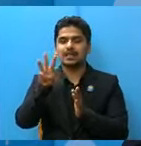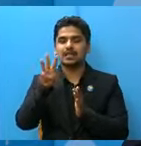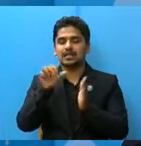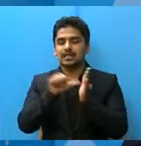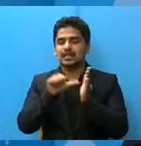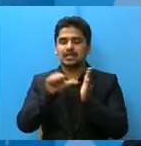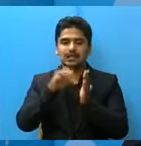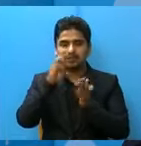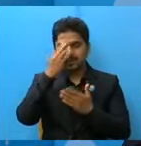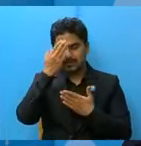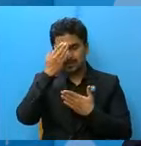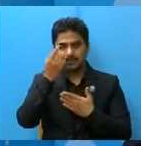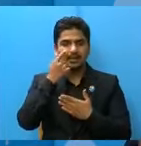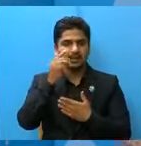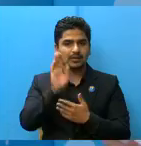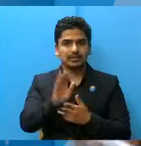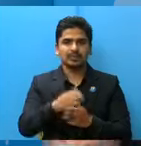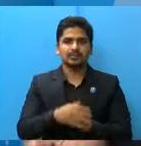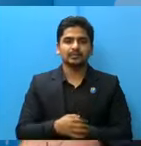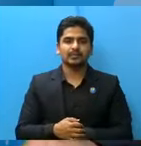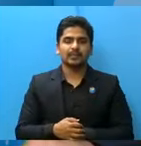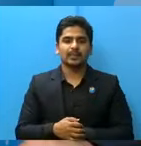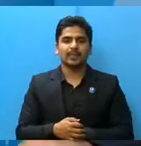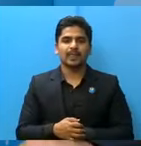संक्रमी बेटी नुबाय को छा